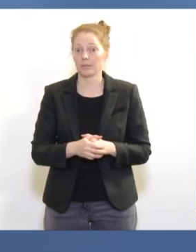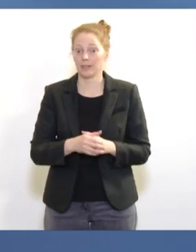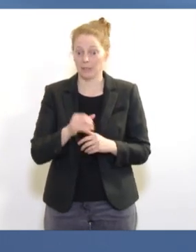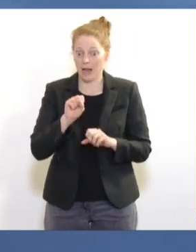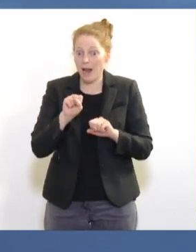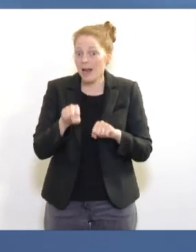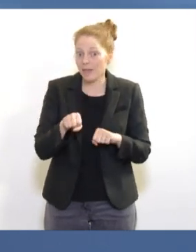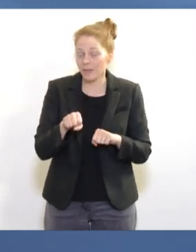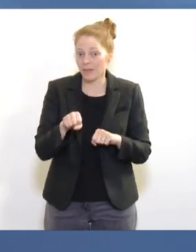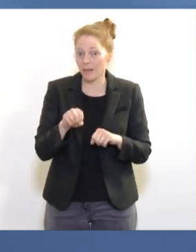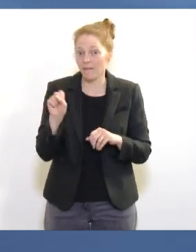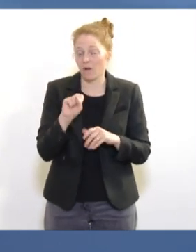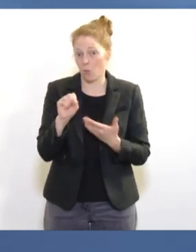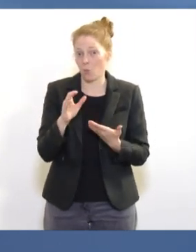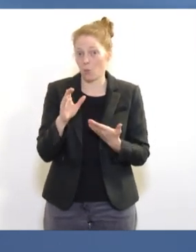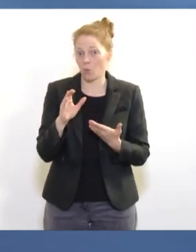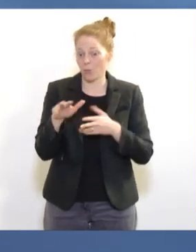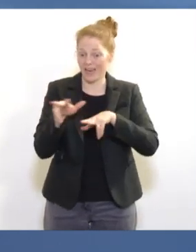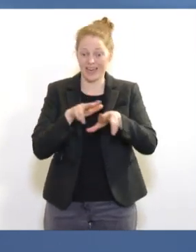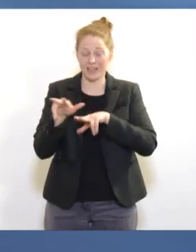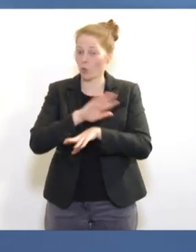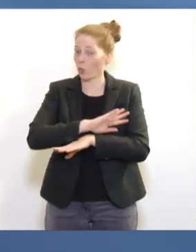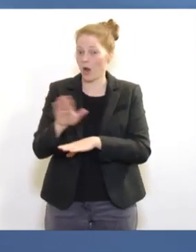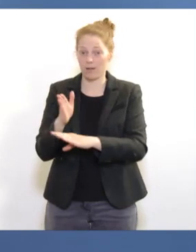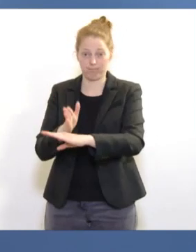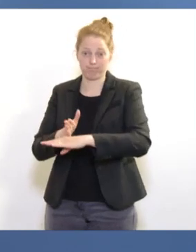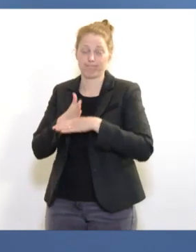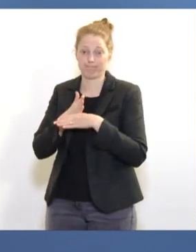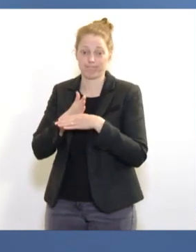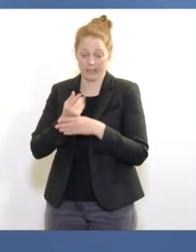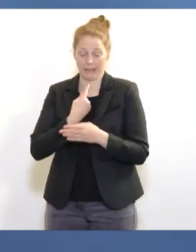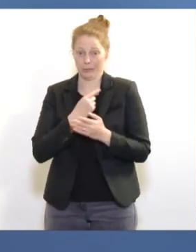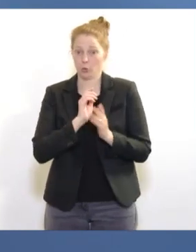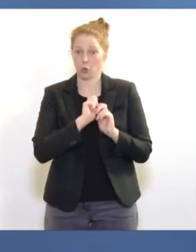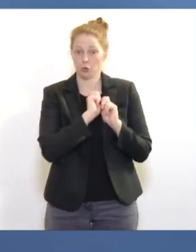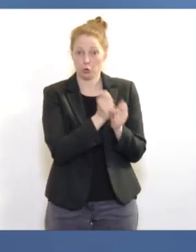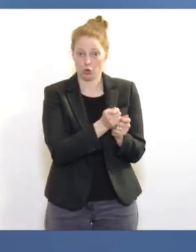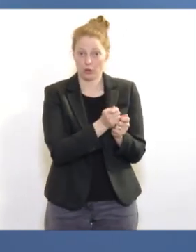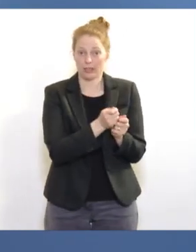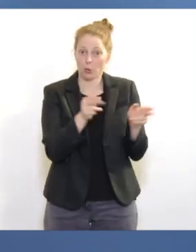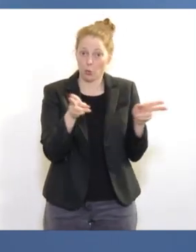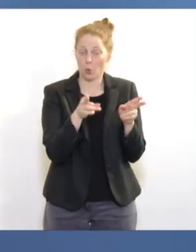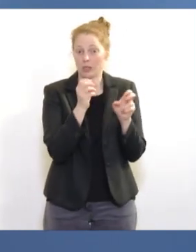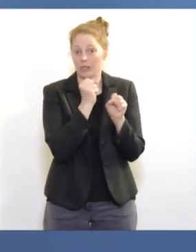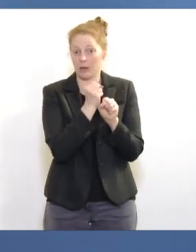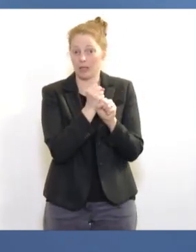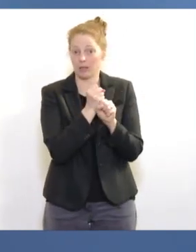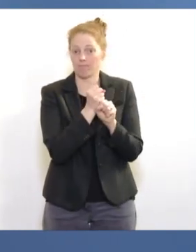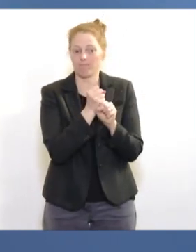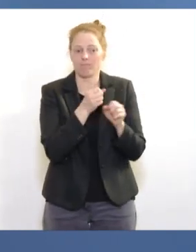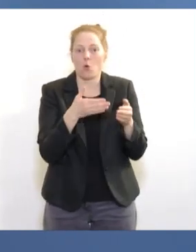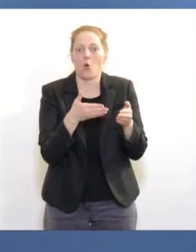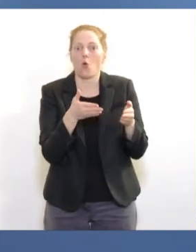präsentieren, weil ich den ganzen Kurs von der Regierung hat, wie ich Propos gemacht habe, dass wir das schon mal partiell abmachen